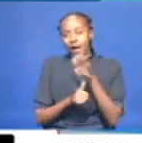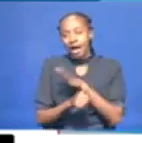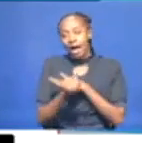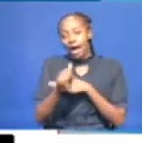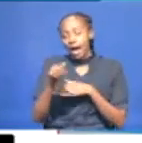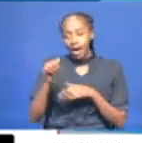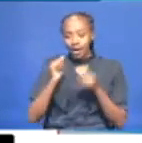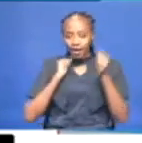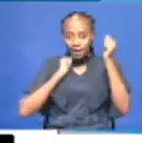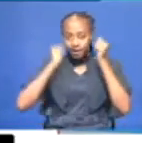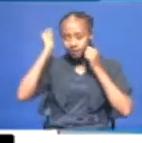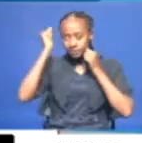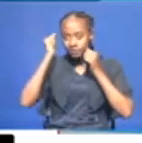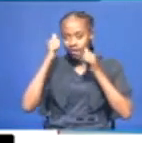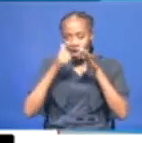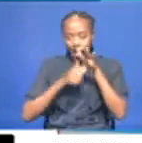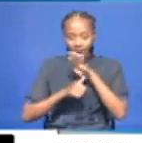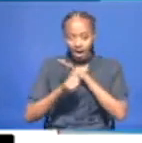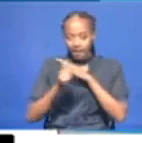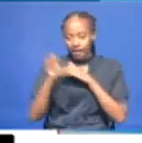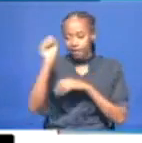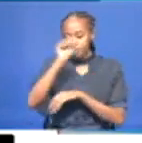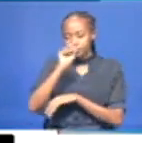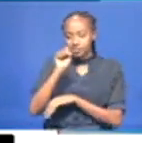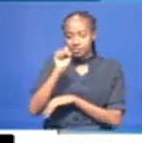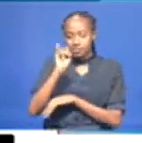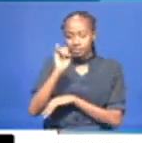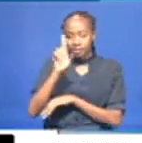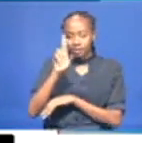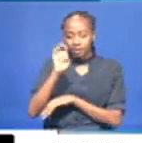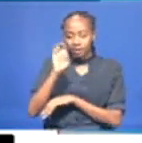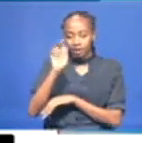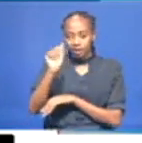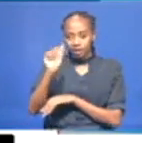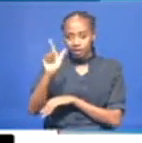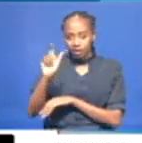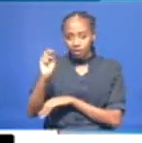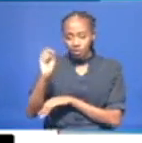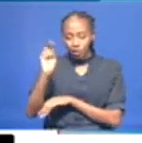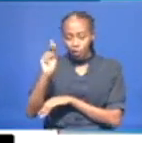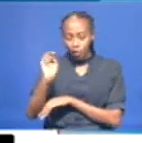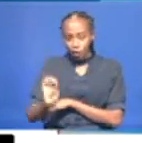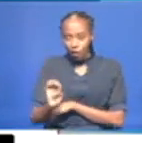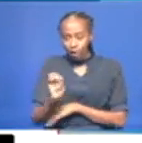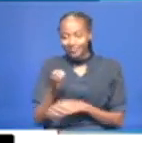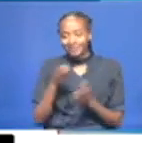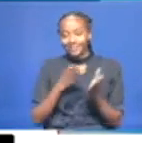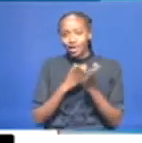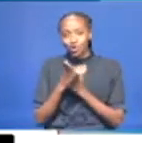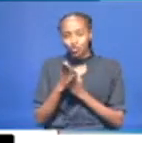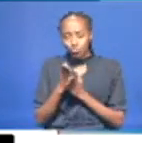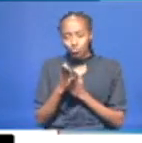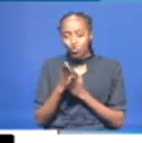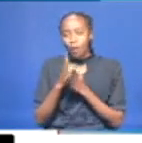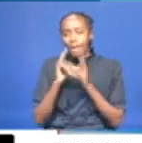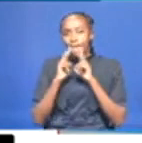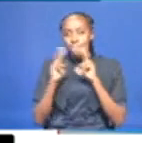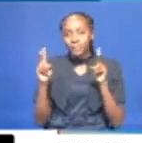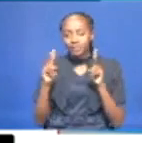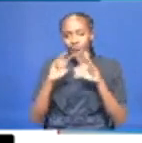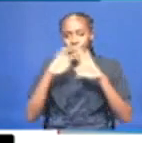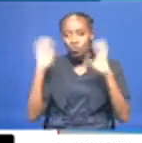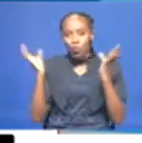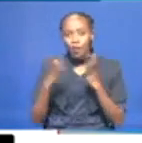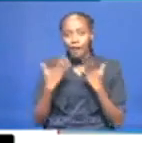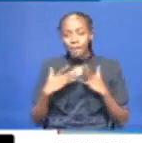wa Mataifa nchini Sierra Leone. Akizungumza akiwa Nairobi kuadhimisha siku ya wahifadhi amani wa Umoja wa Mataifa duniani, rais huyo